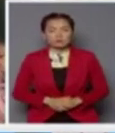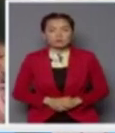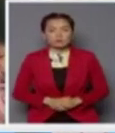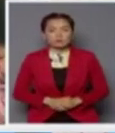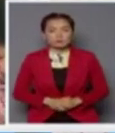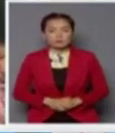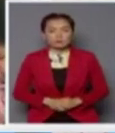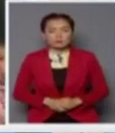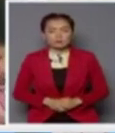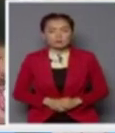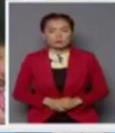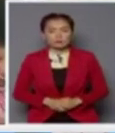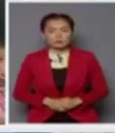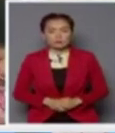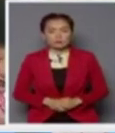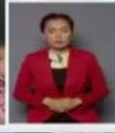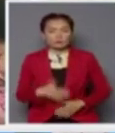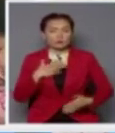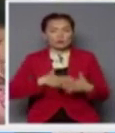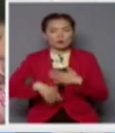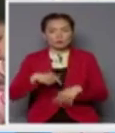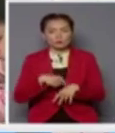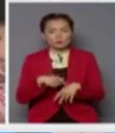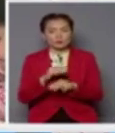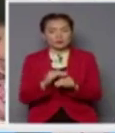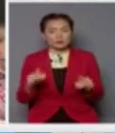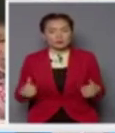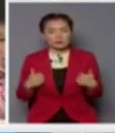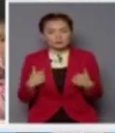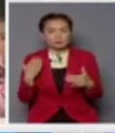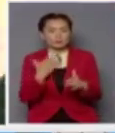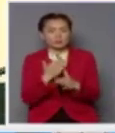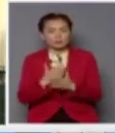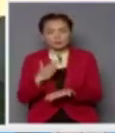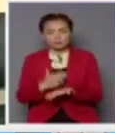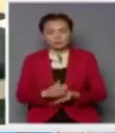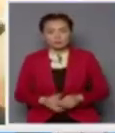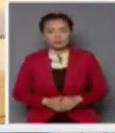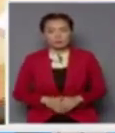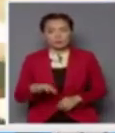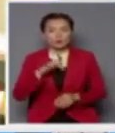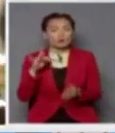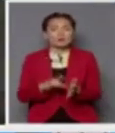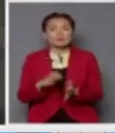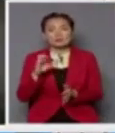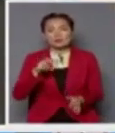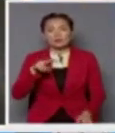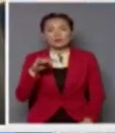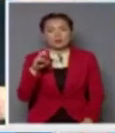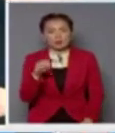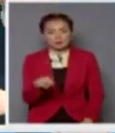алдым, әлеуметтігімді алдым. Мен резамын, балдарыма барынша үкімет көмектесіп атыр. Атырау қаласында салтанат